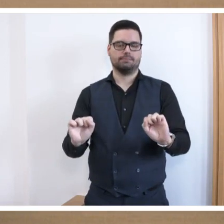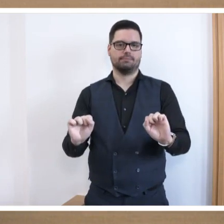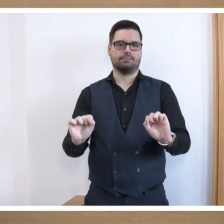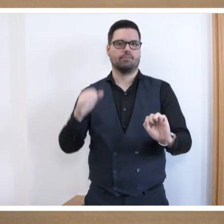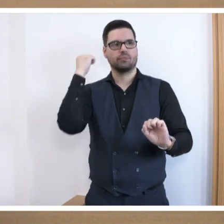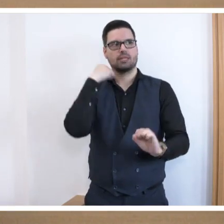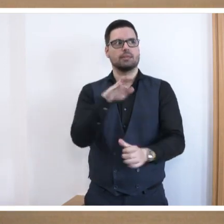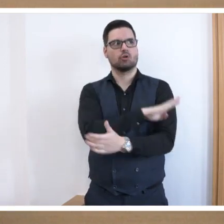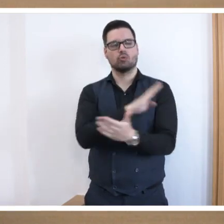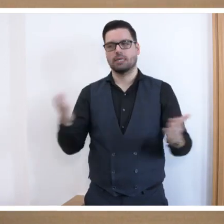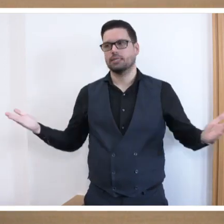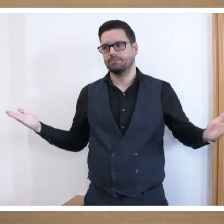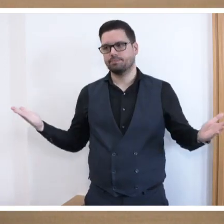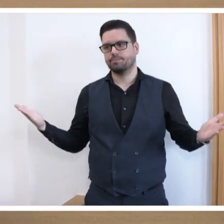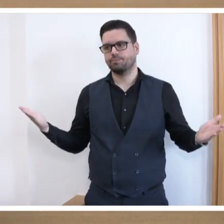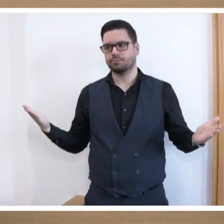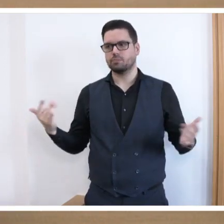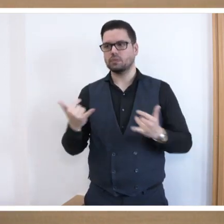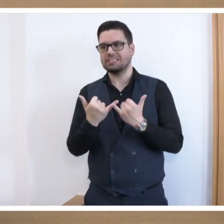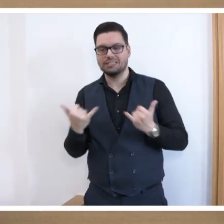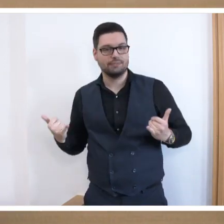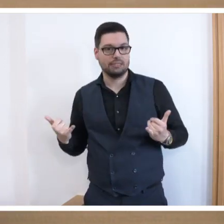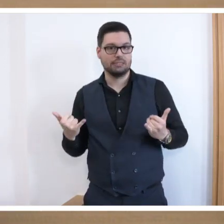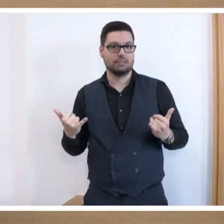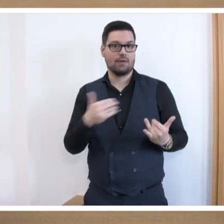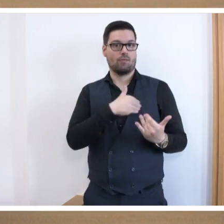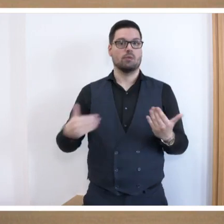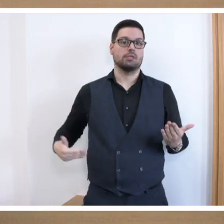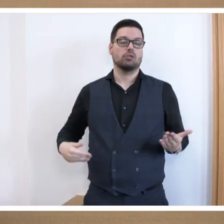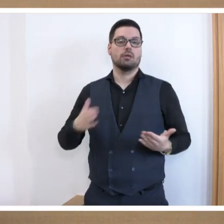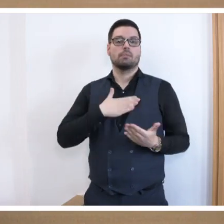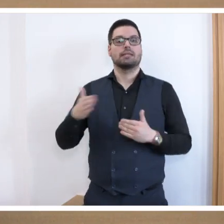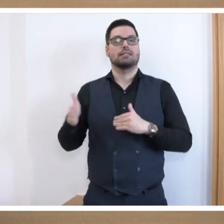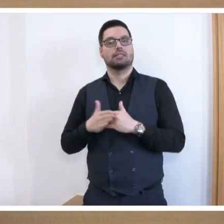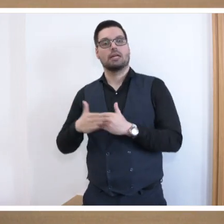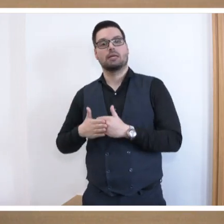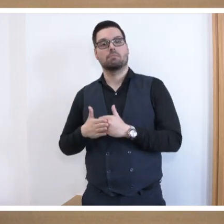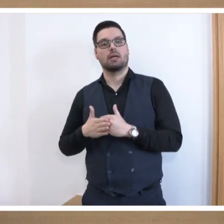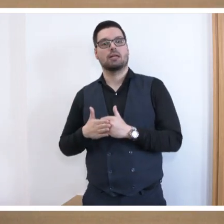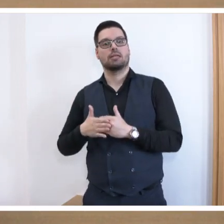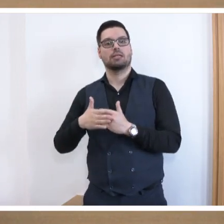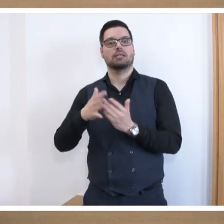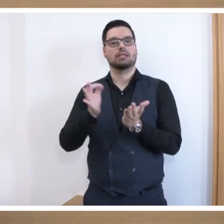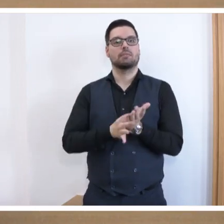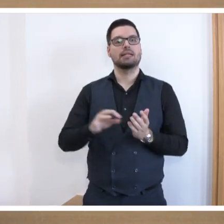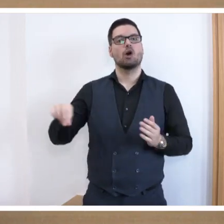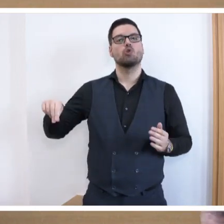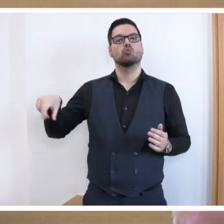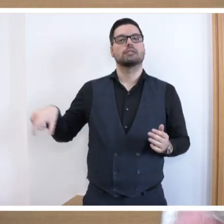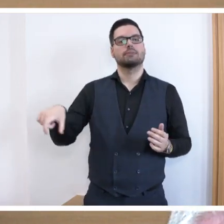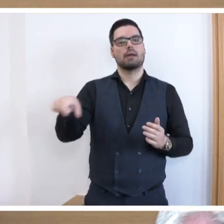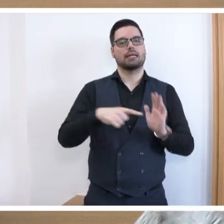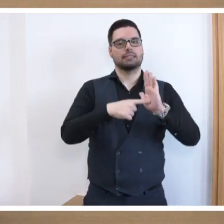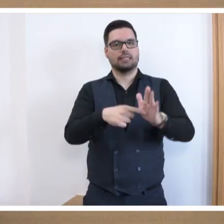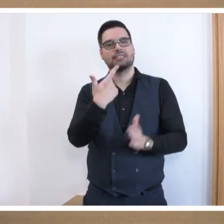Liebe Kolleginnen und Kollegen, wie es ganz konkret und vorbildlich geht, hat meine Nachbargemeinde Sulzbach gezeigt. 2016 wurde